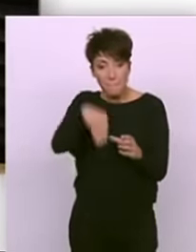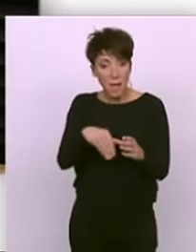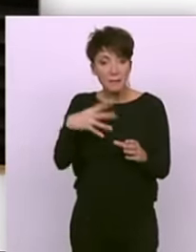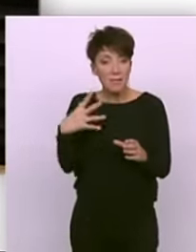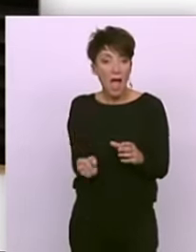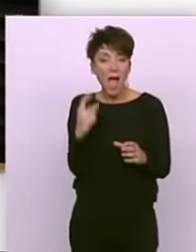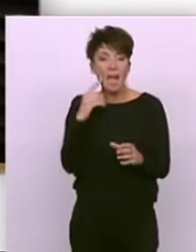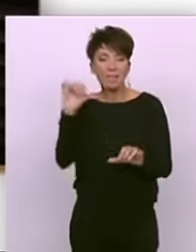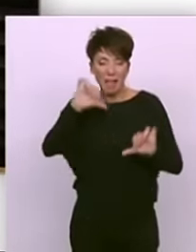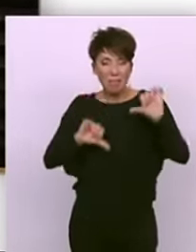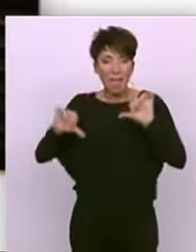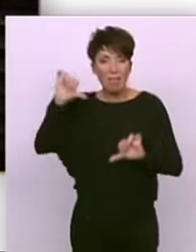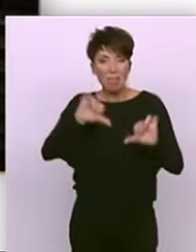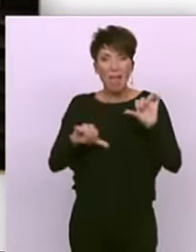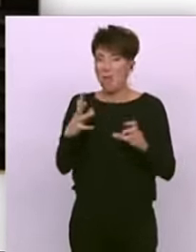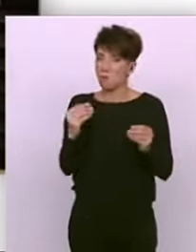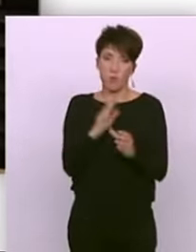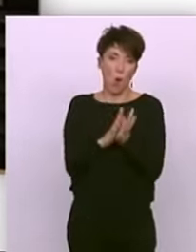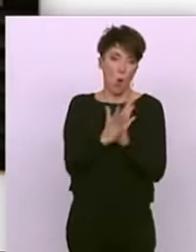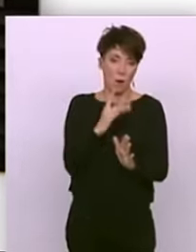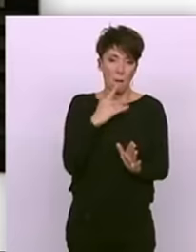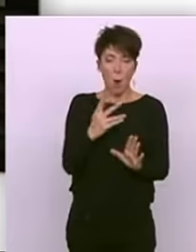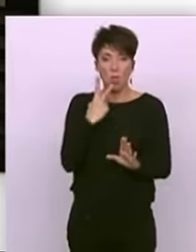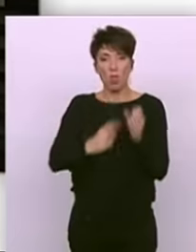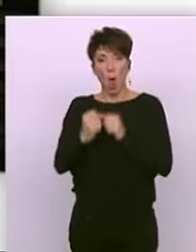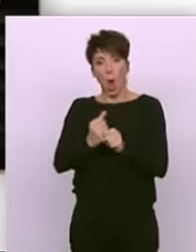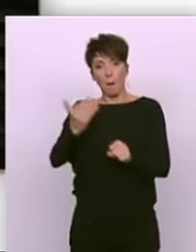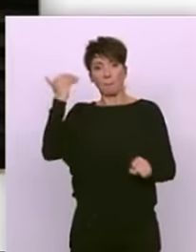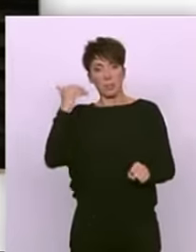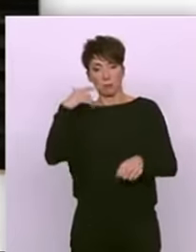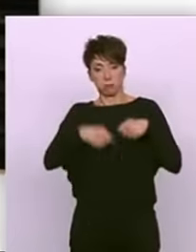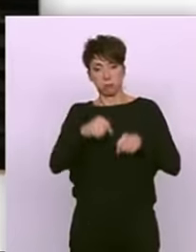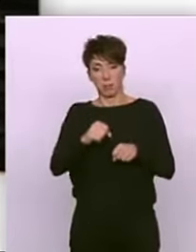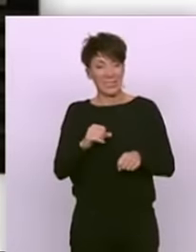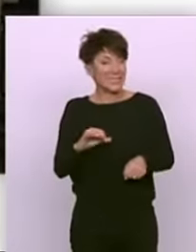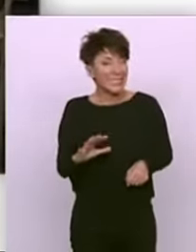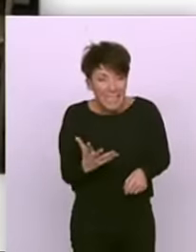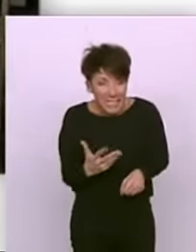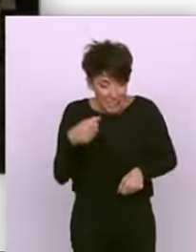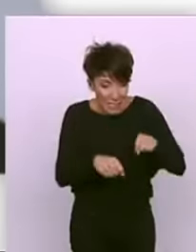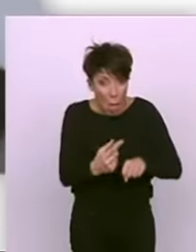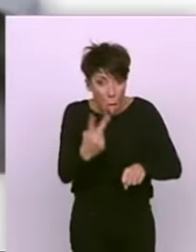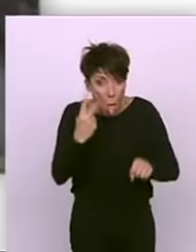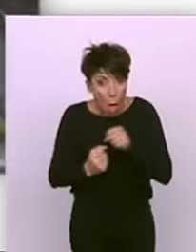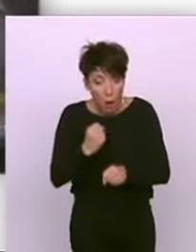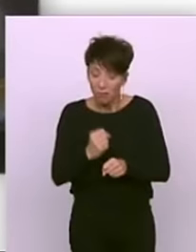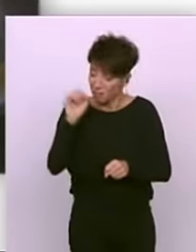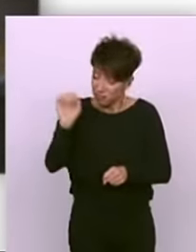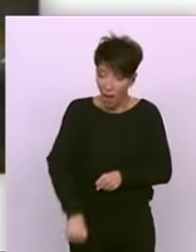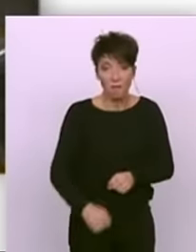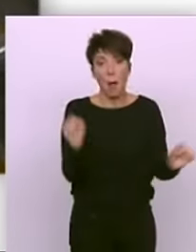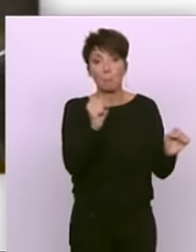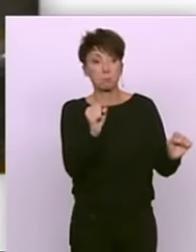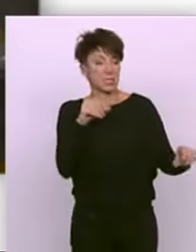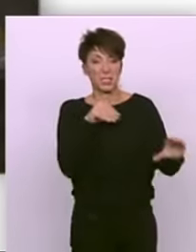του κόσμου τα συντηρητικά και έχει ενδεχομένως φτιαχτεί και 2 χρόνια πριν, για να σας δώσω να καταλάβετε. Έχει φτιαχτεί 2 χρόνια πριν. Βεβαίως. Το κατεψυγμένο ζυμάρι, ναι.